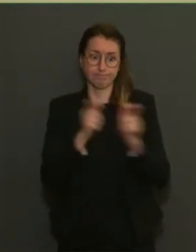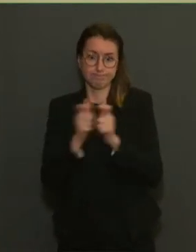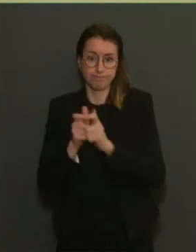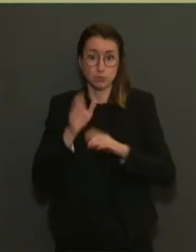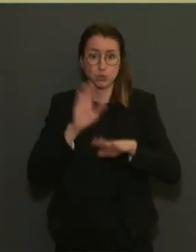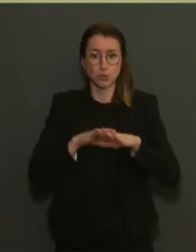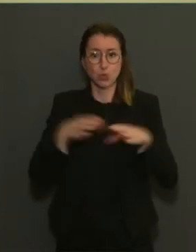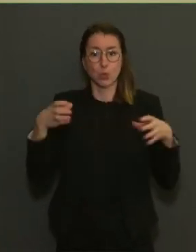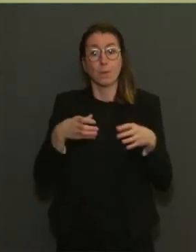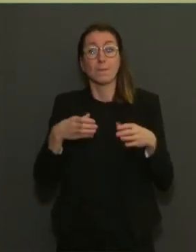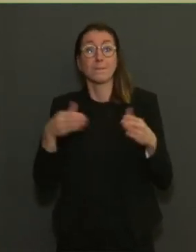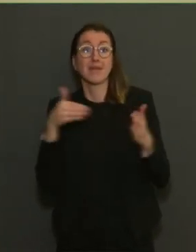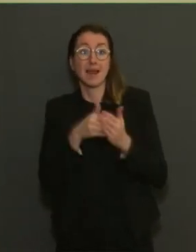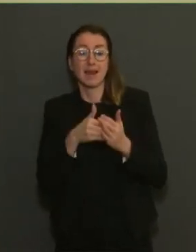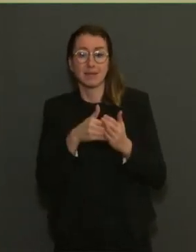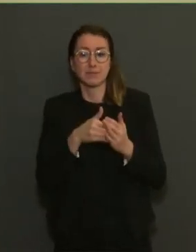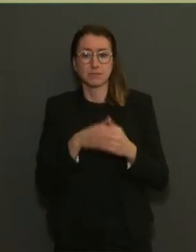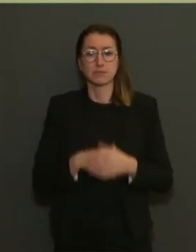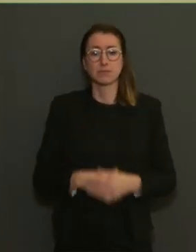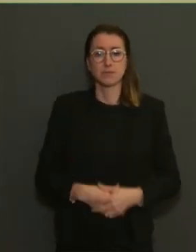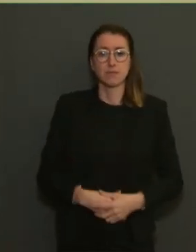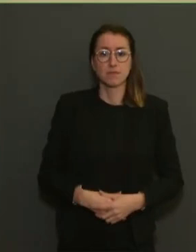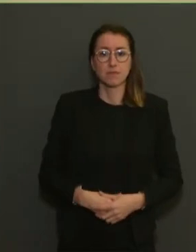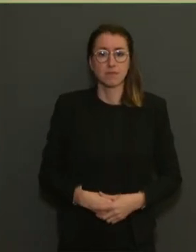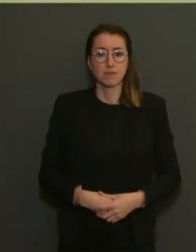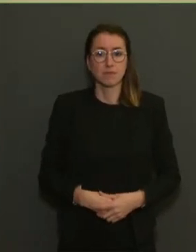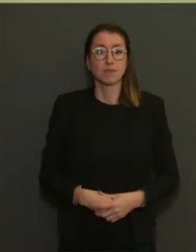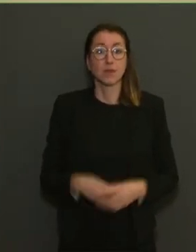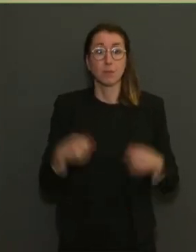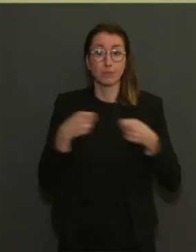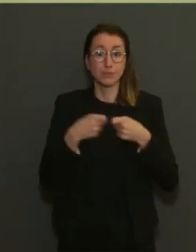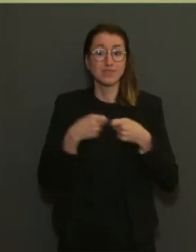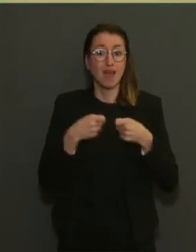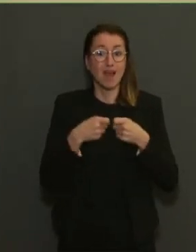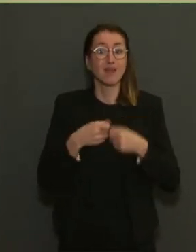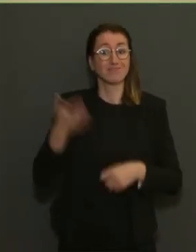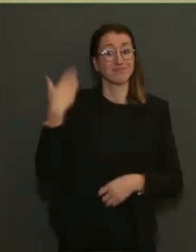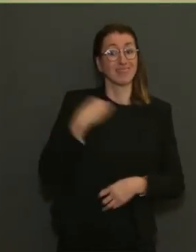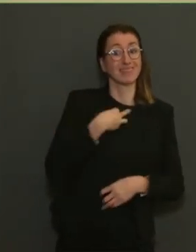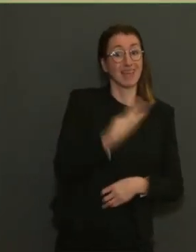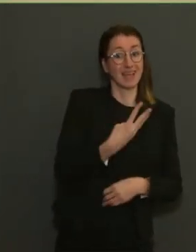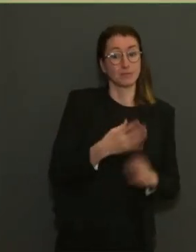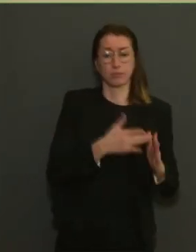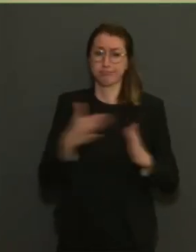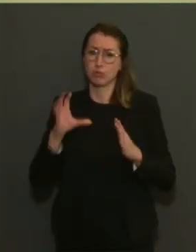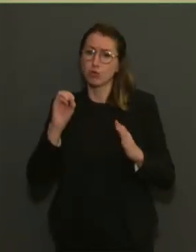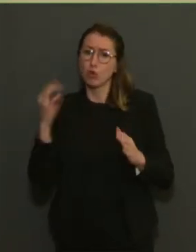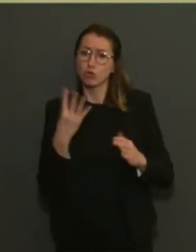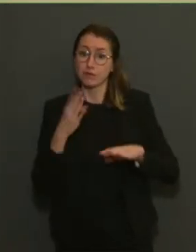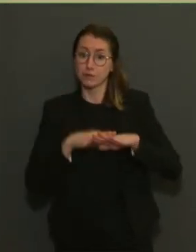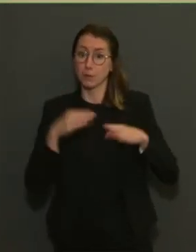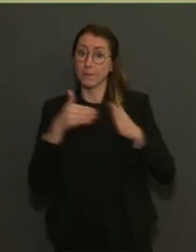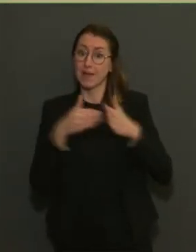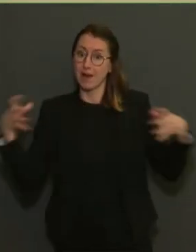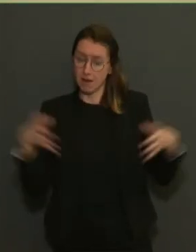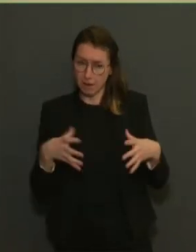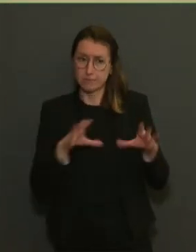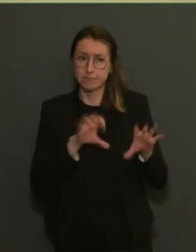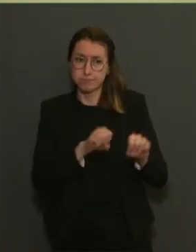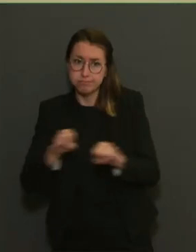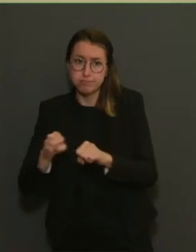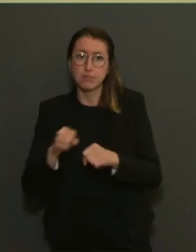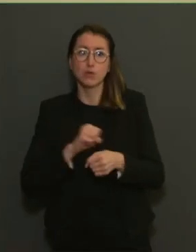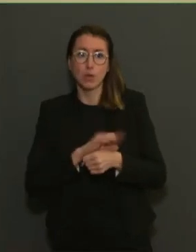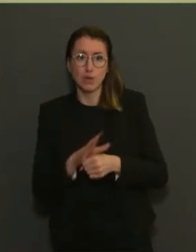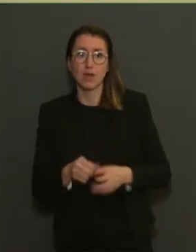Comme vous le voyez, dans toutes les régions, on a doublé et ou triplé les chiffres en question. Si on s'intéresse